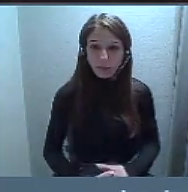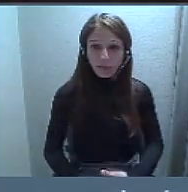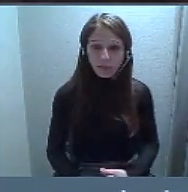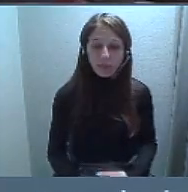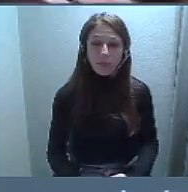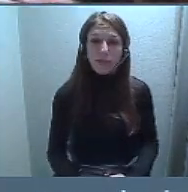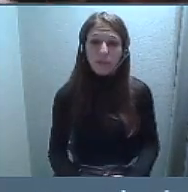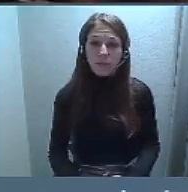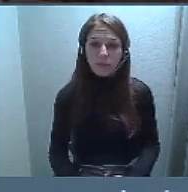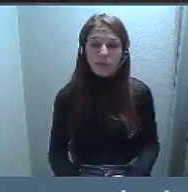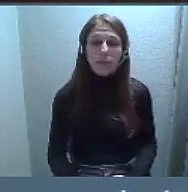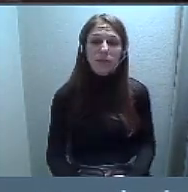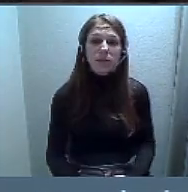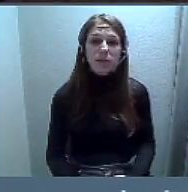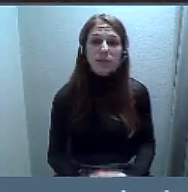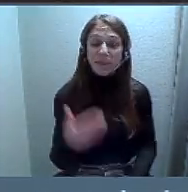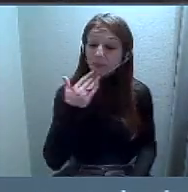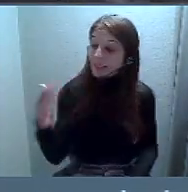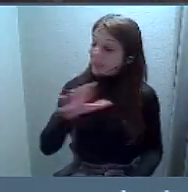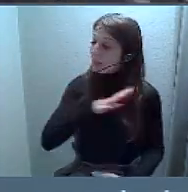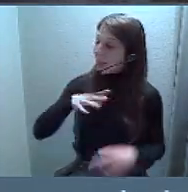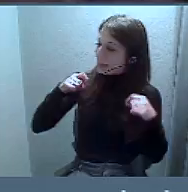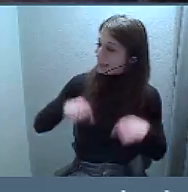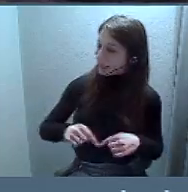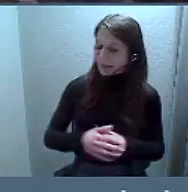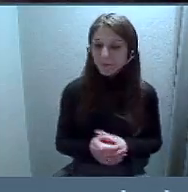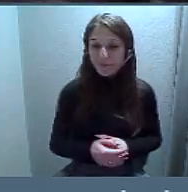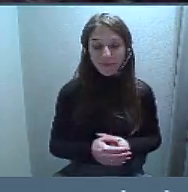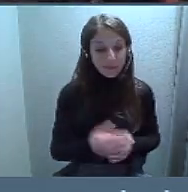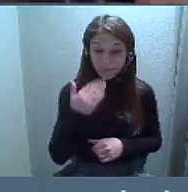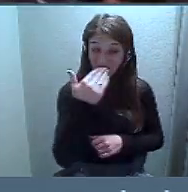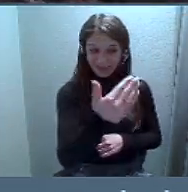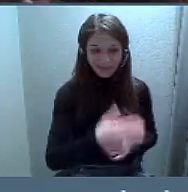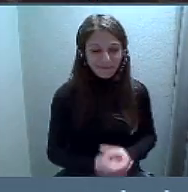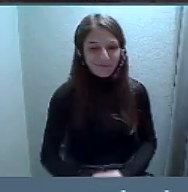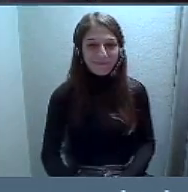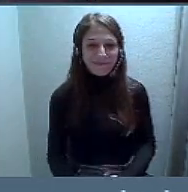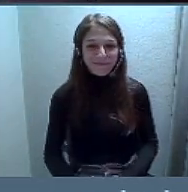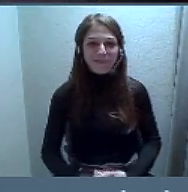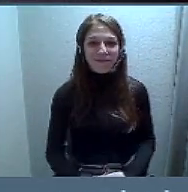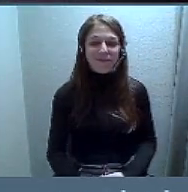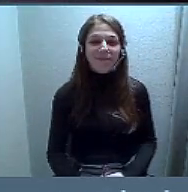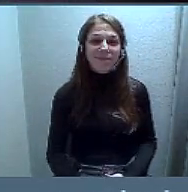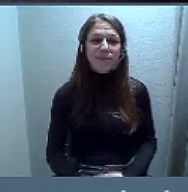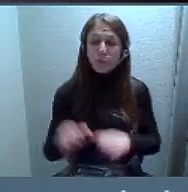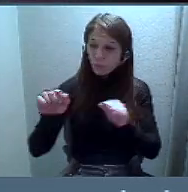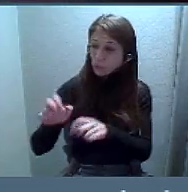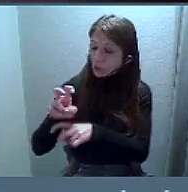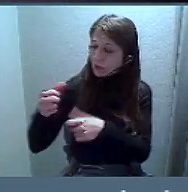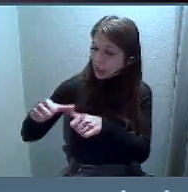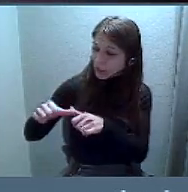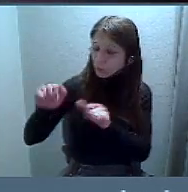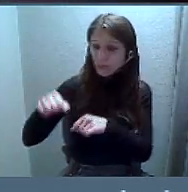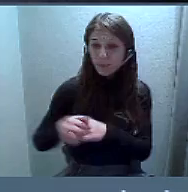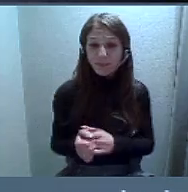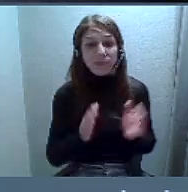Donc, merci Madame la Ministre. merci Madame la Ministre. Vous pouvez rester sur scène. On peut les